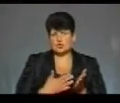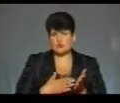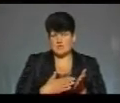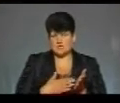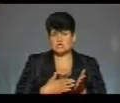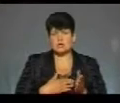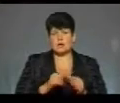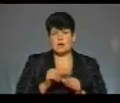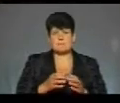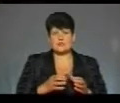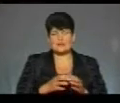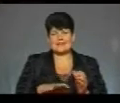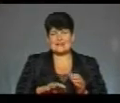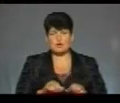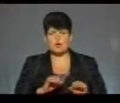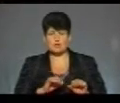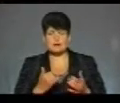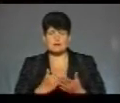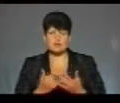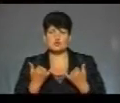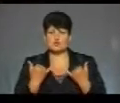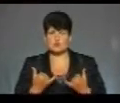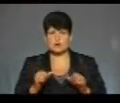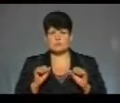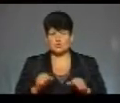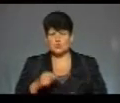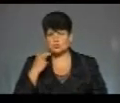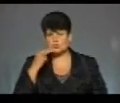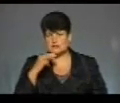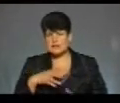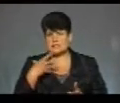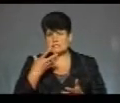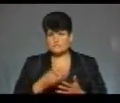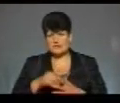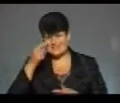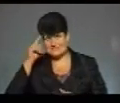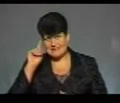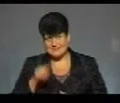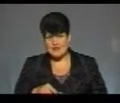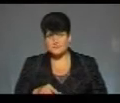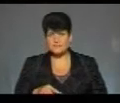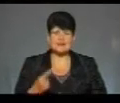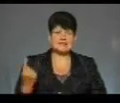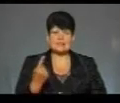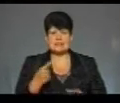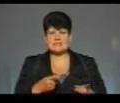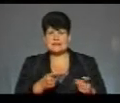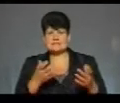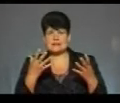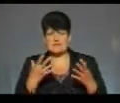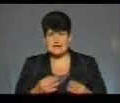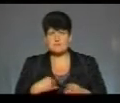окремих батальйонів територіальної оборони, мають сьогодні можливість вдосконалити свої знання. Єдиний стрілецький день ми